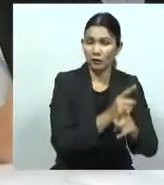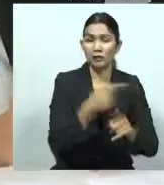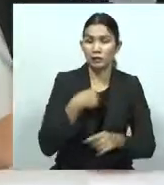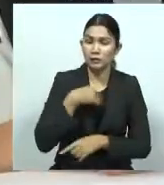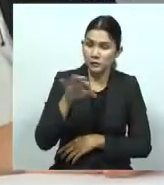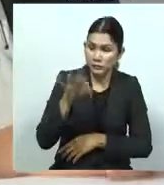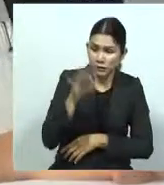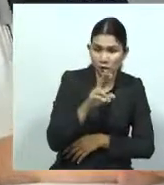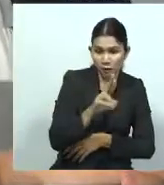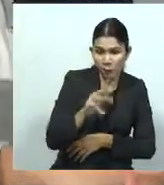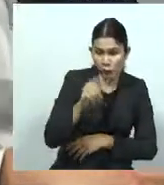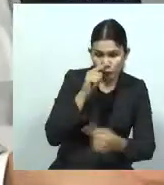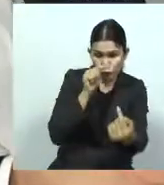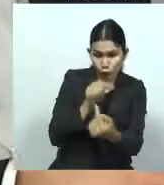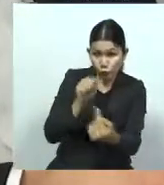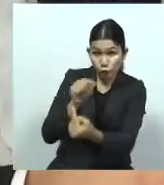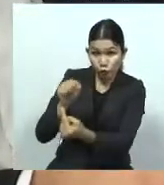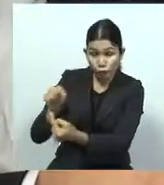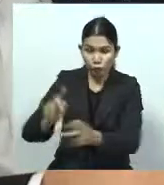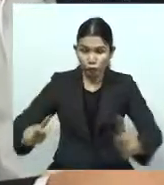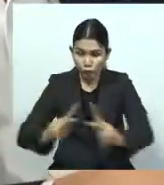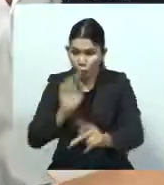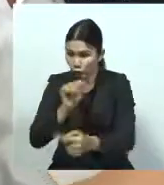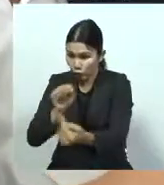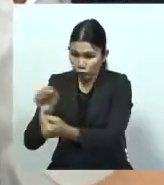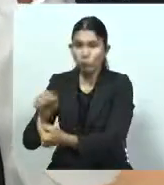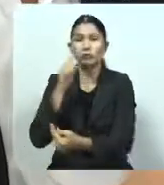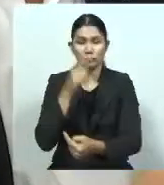ตรีให้เหมาะสมกับงานและกระทรวงที่รับผิดชอบ